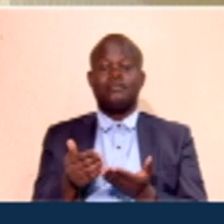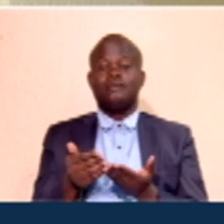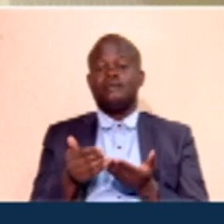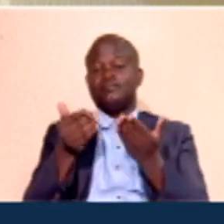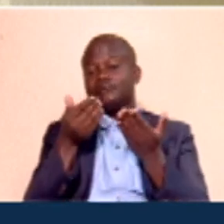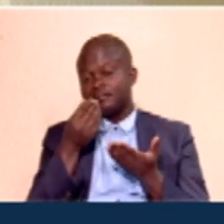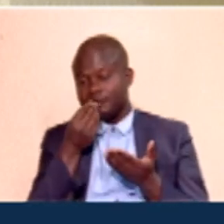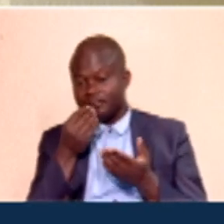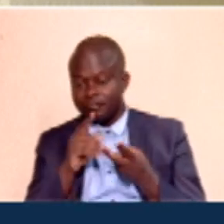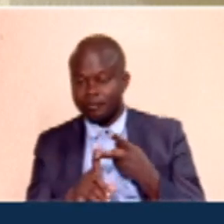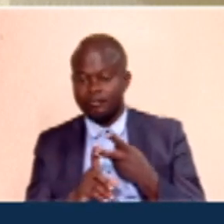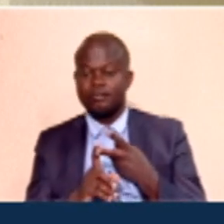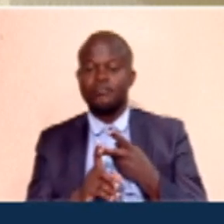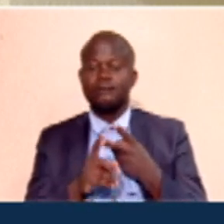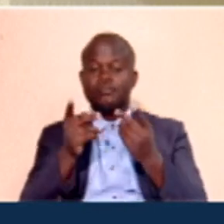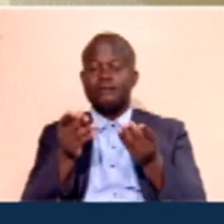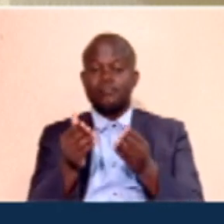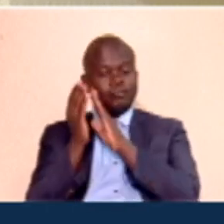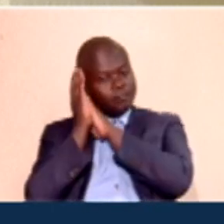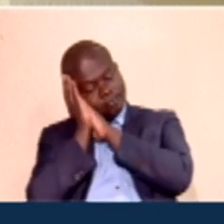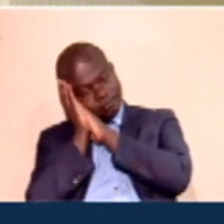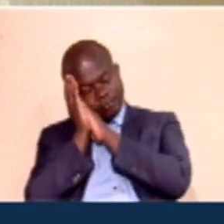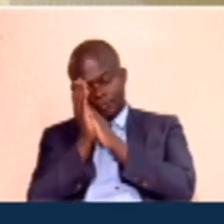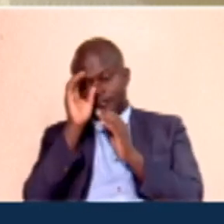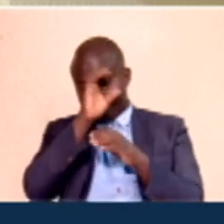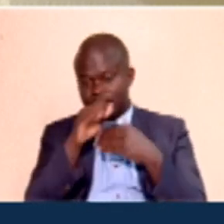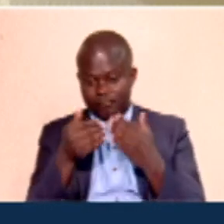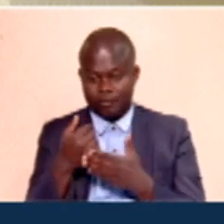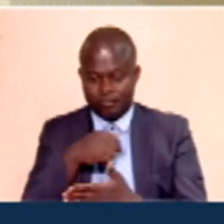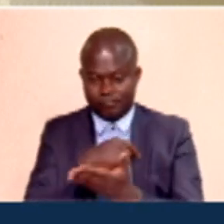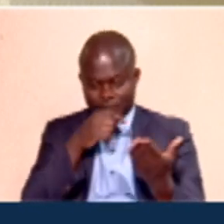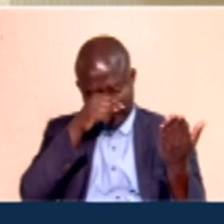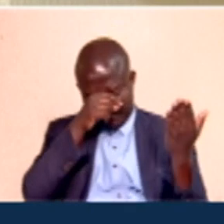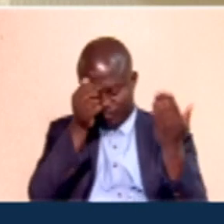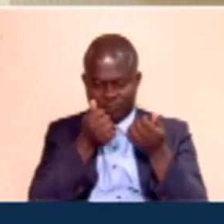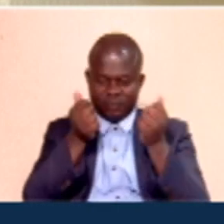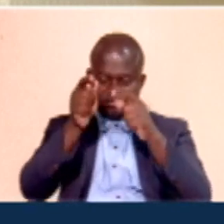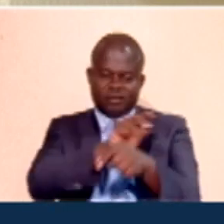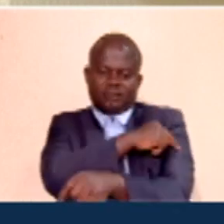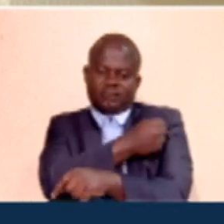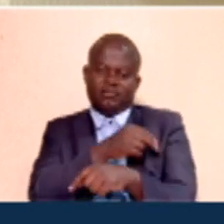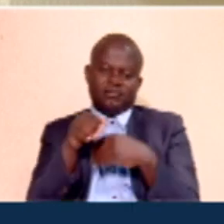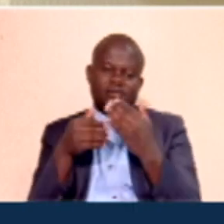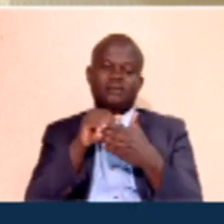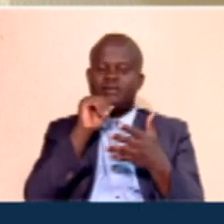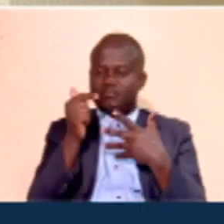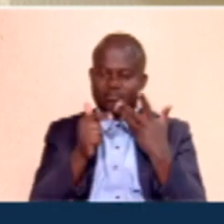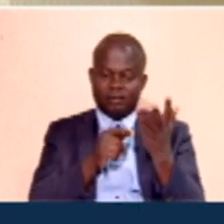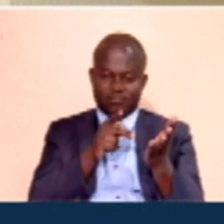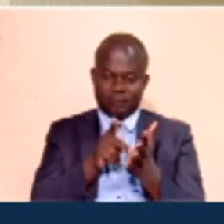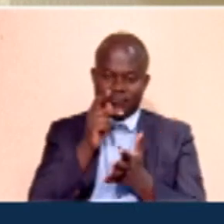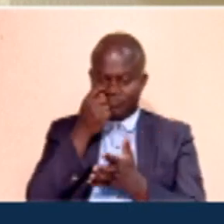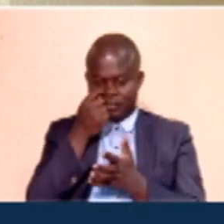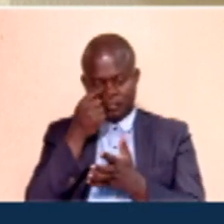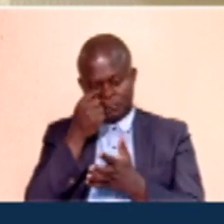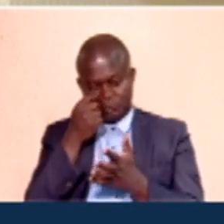muzabagaburira, muzabaho baryama, muzabashakira imodoka ibajyana kwa muganga nta kintu bari bwishyura